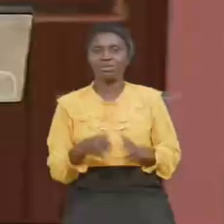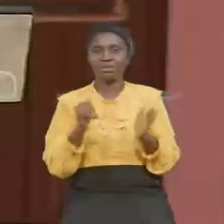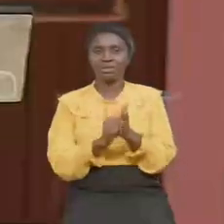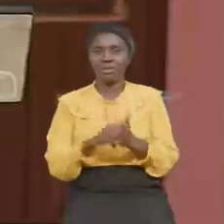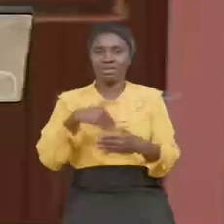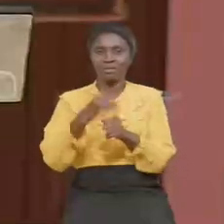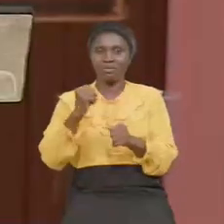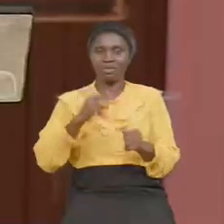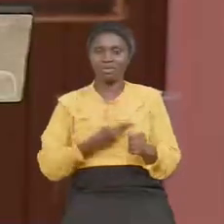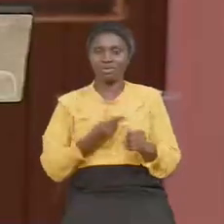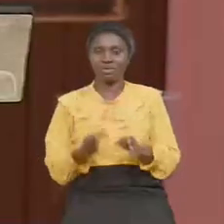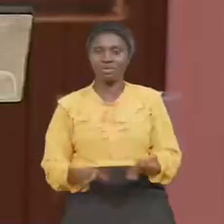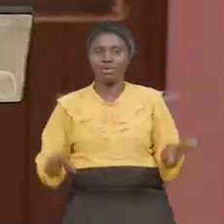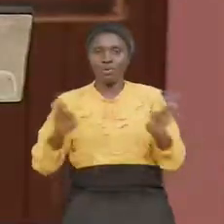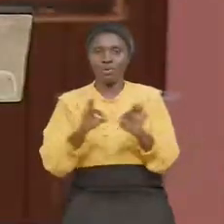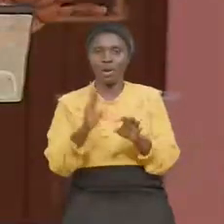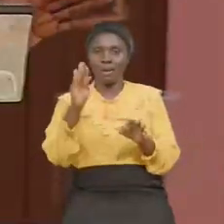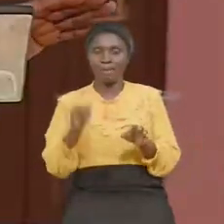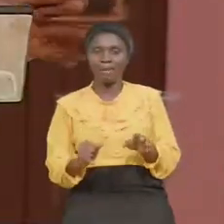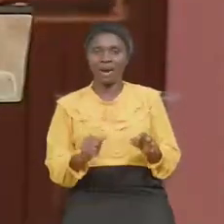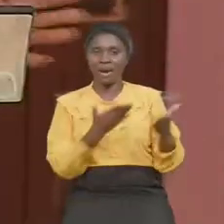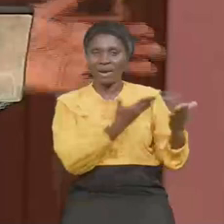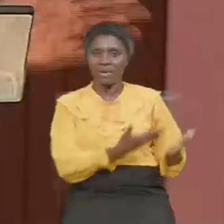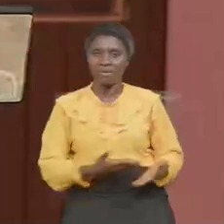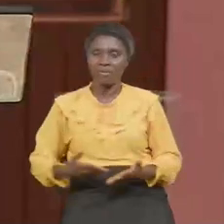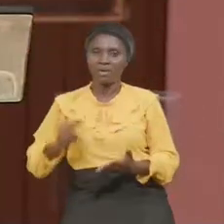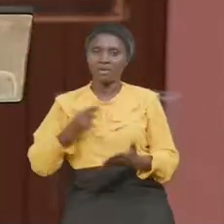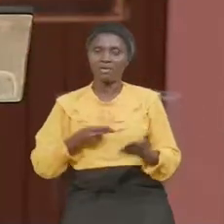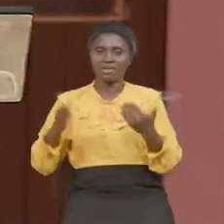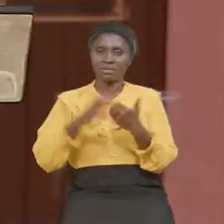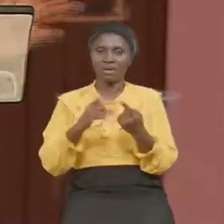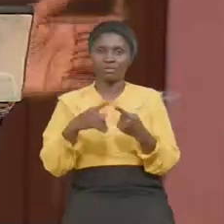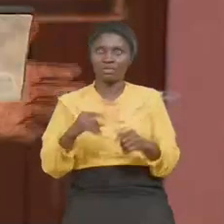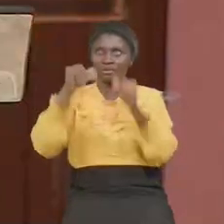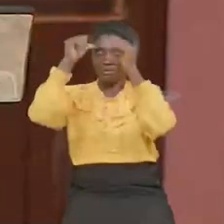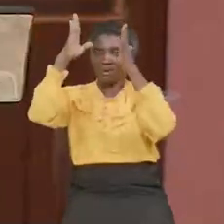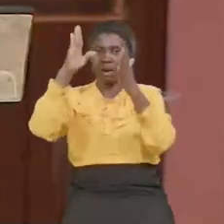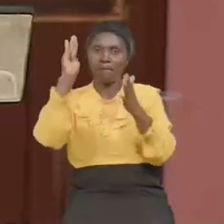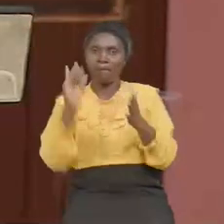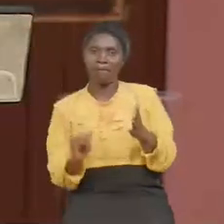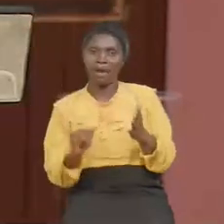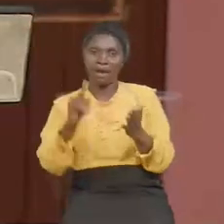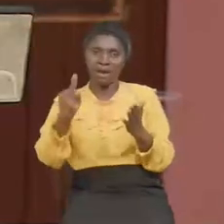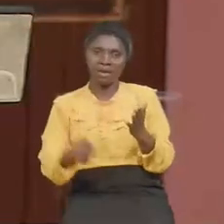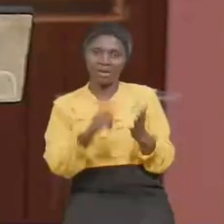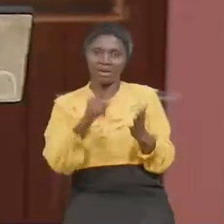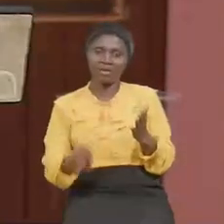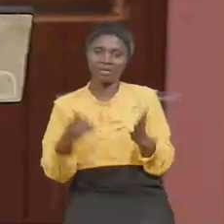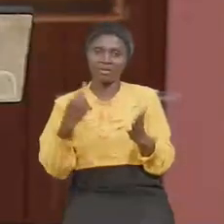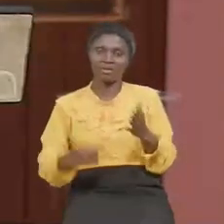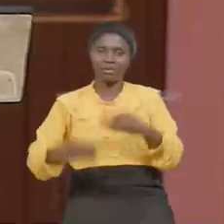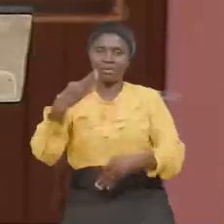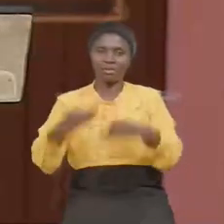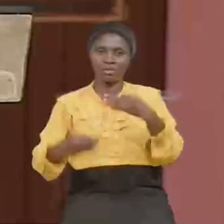dignes en annulant le châtiment et l'ordonnance qui subsistait contre